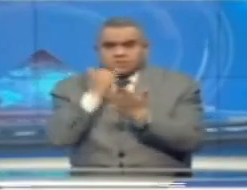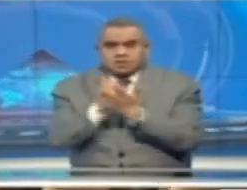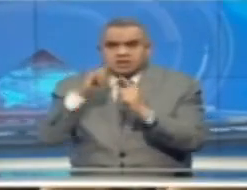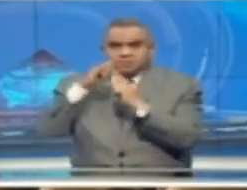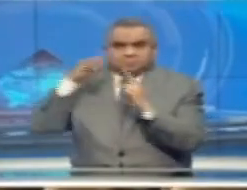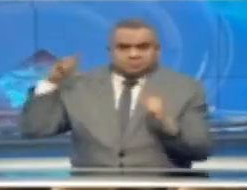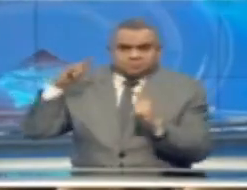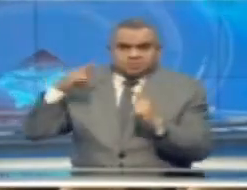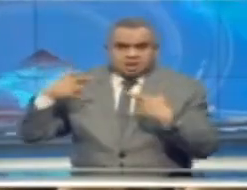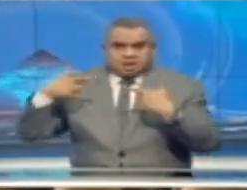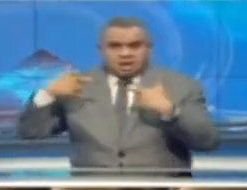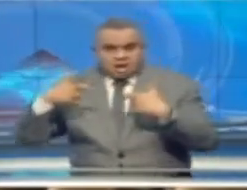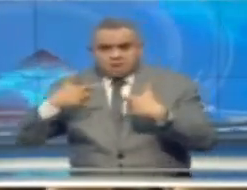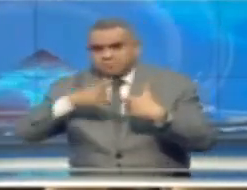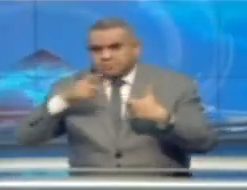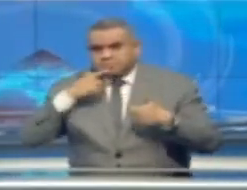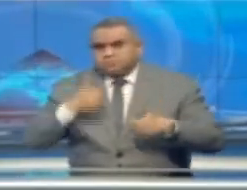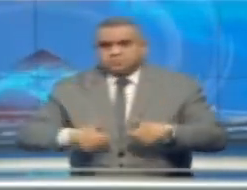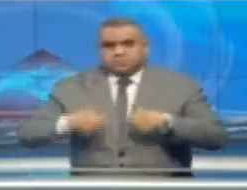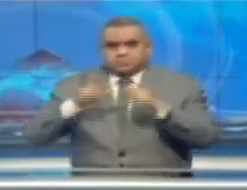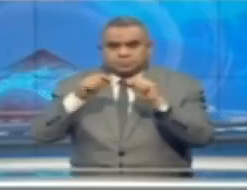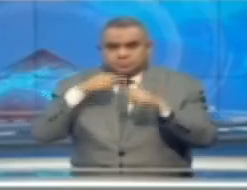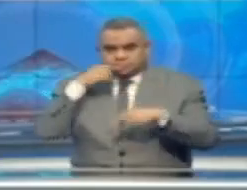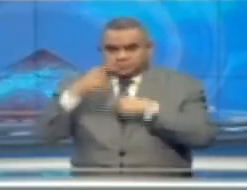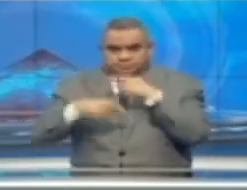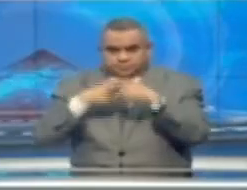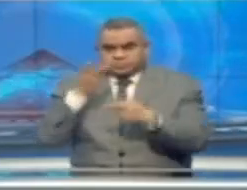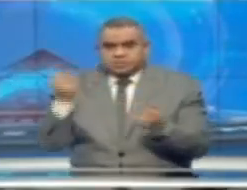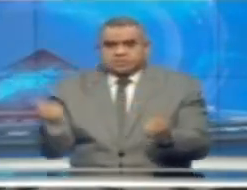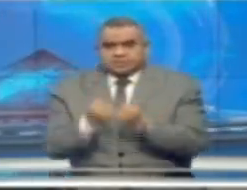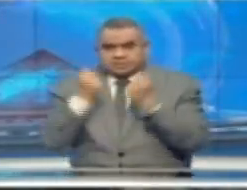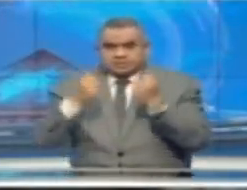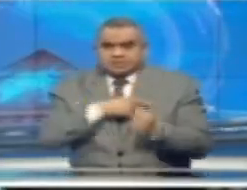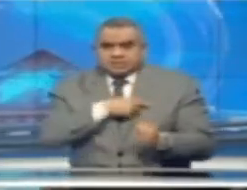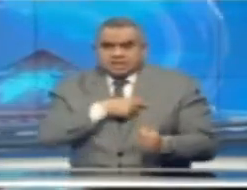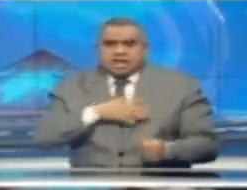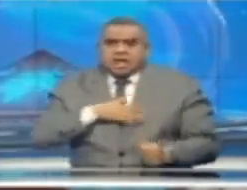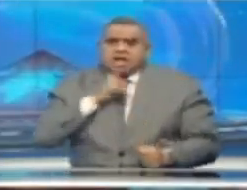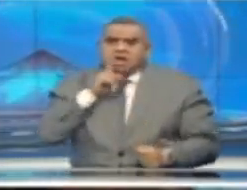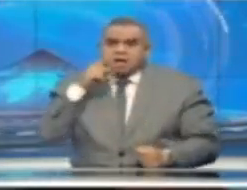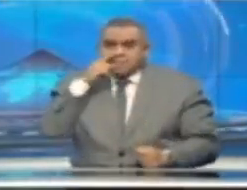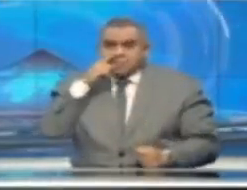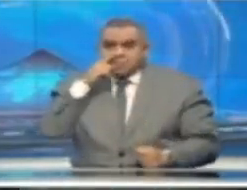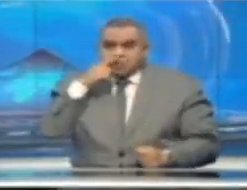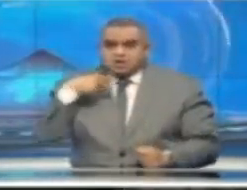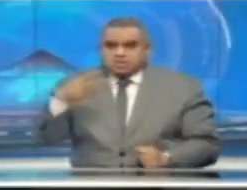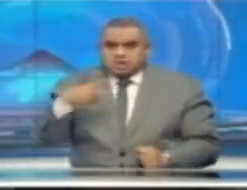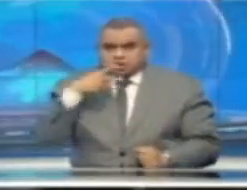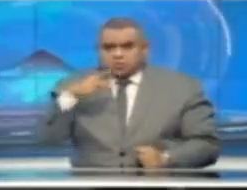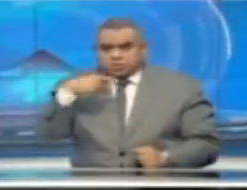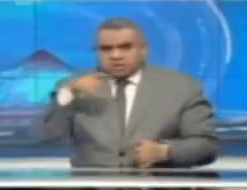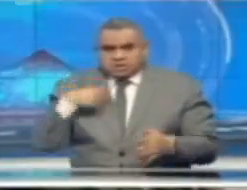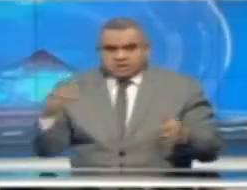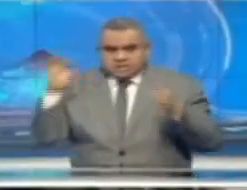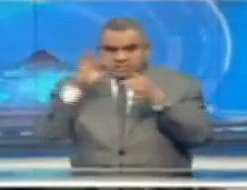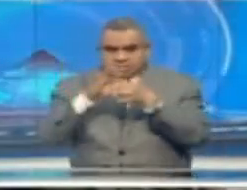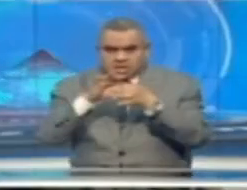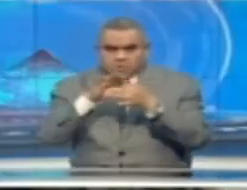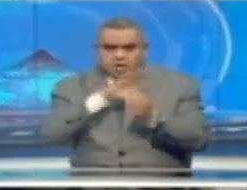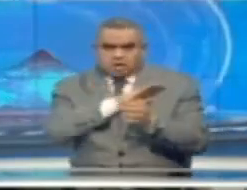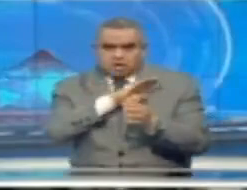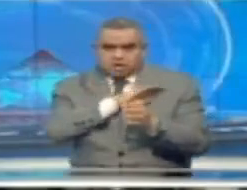الجوية المشتركة بنجاح. يأتي التدريب آمون 22 تعزيزا لأواصر التعاون العسكري